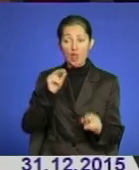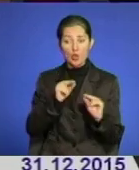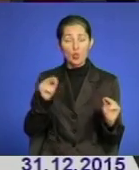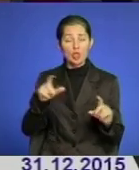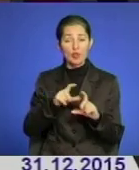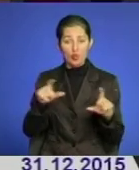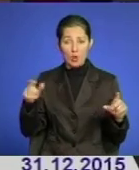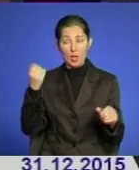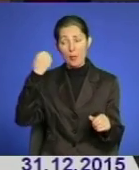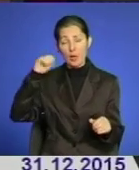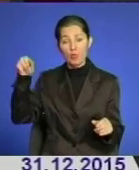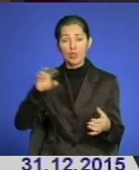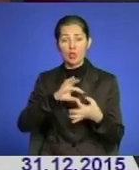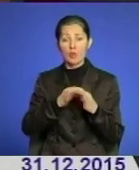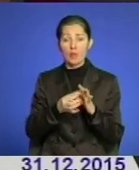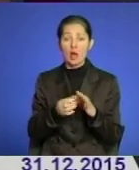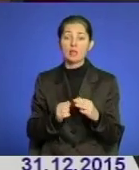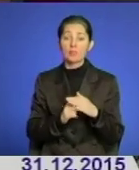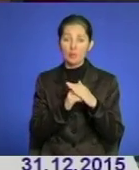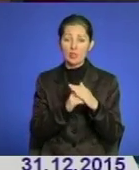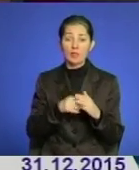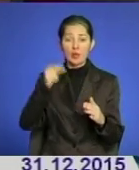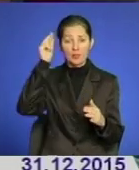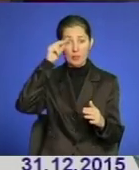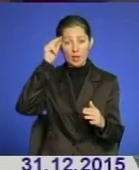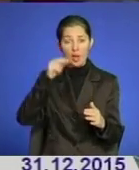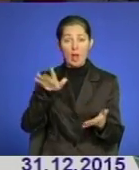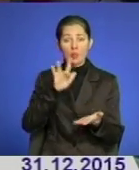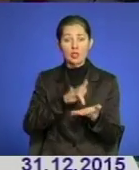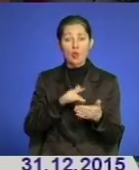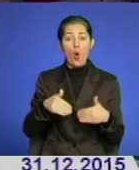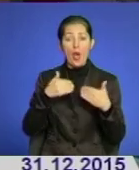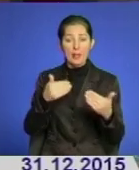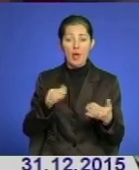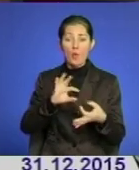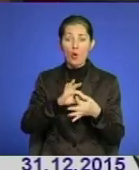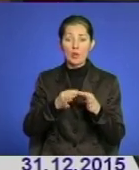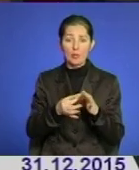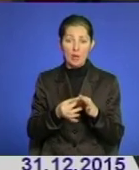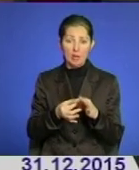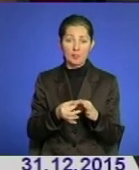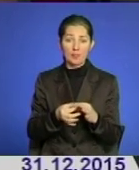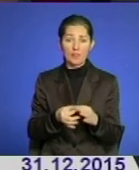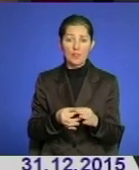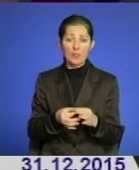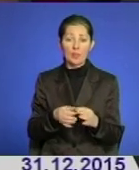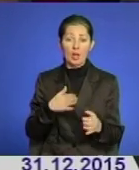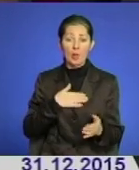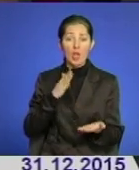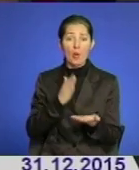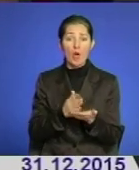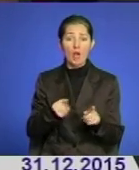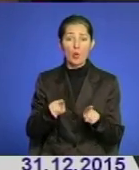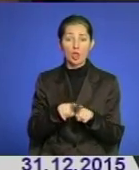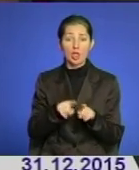переможців олімпіад з базових дисциплін, міського етапу олімпіад з базових дисциплін. І ми маємо